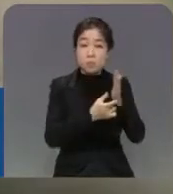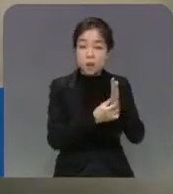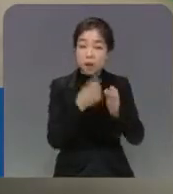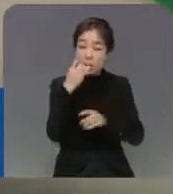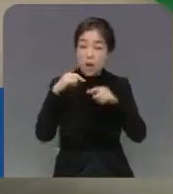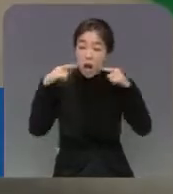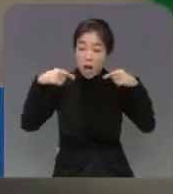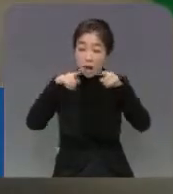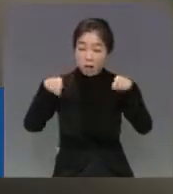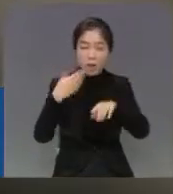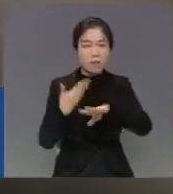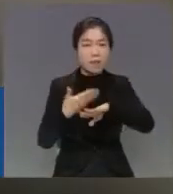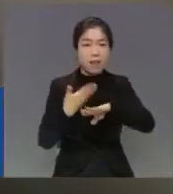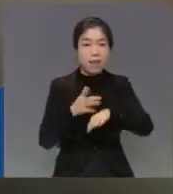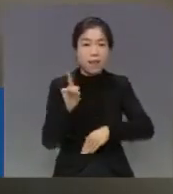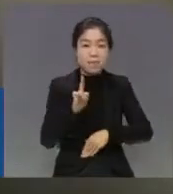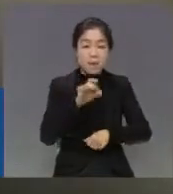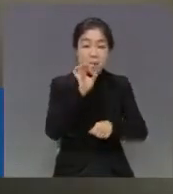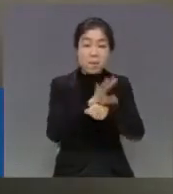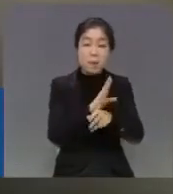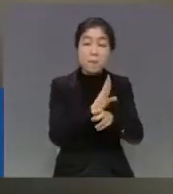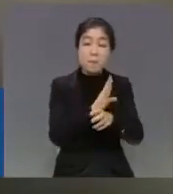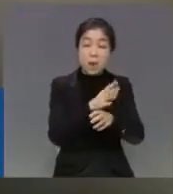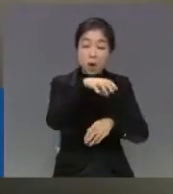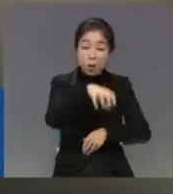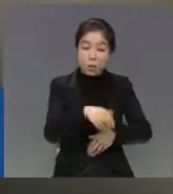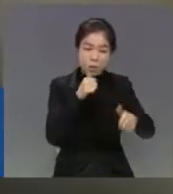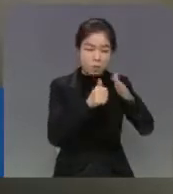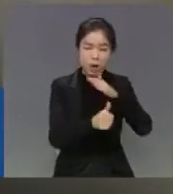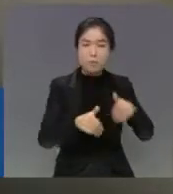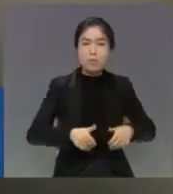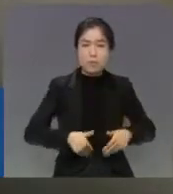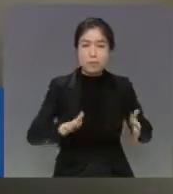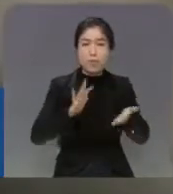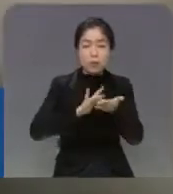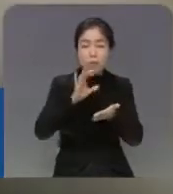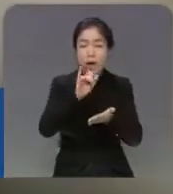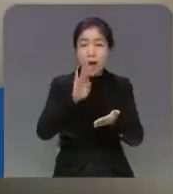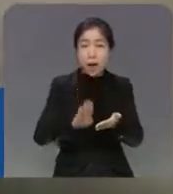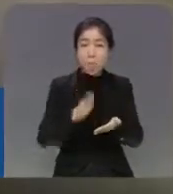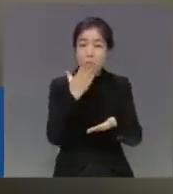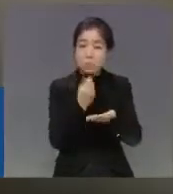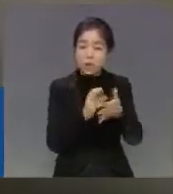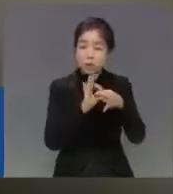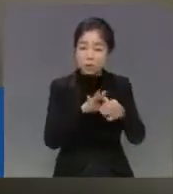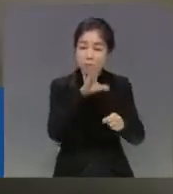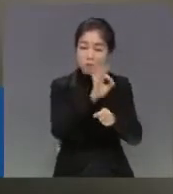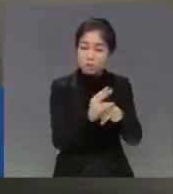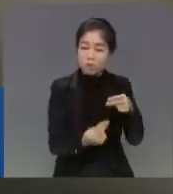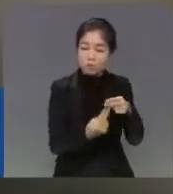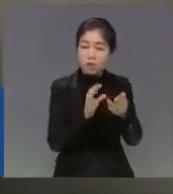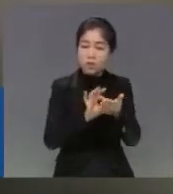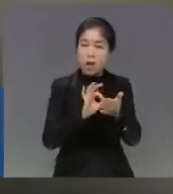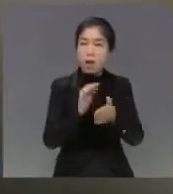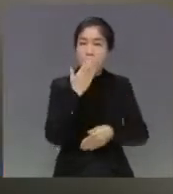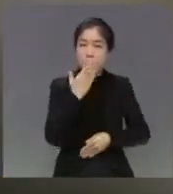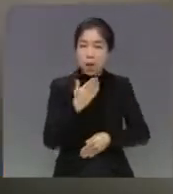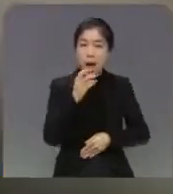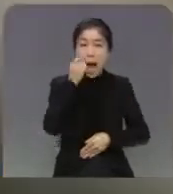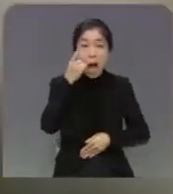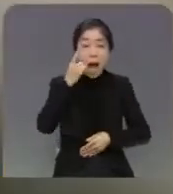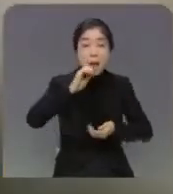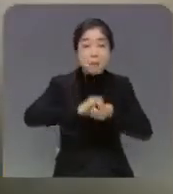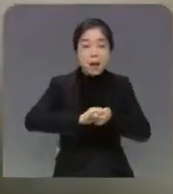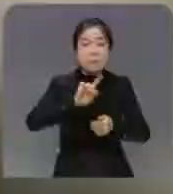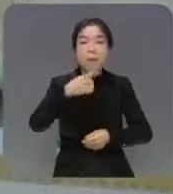종이 상품권과 달리 판매 기관을 직접 방문하지 않고 스마트폰 앱을 통해 구매와 충전, 소비할 수 있고 월 구매